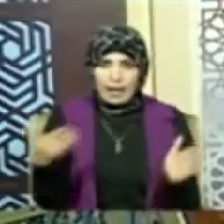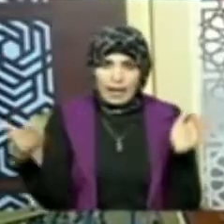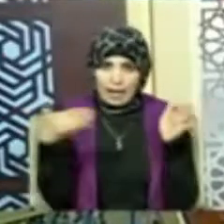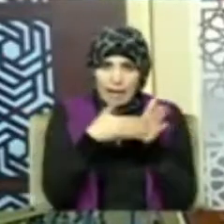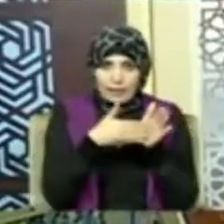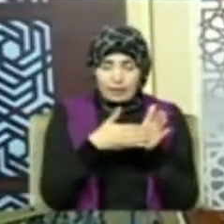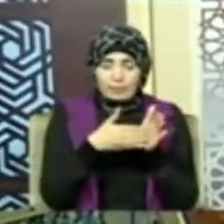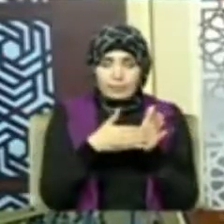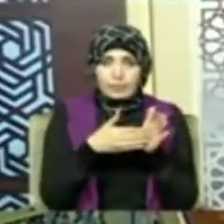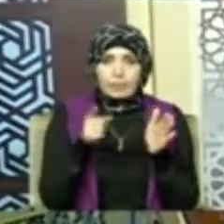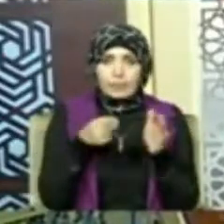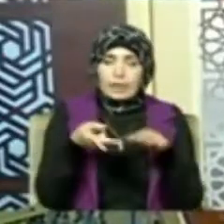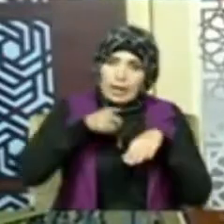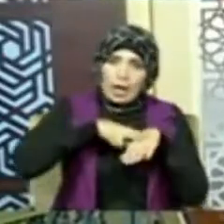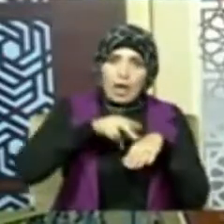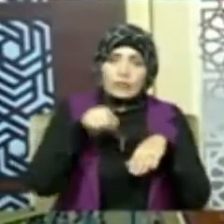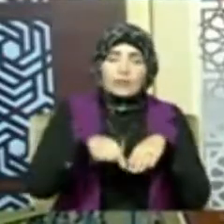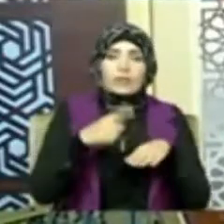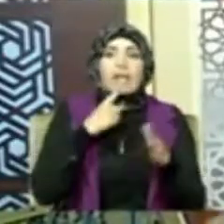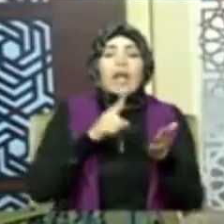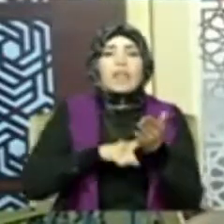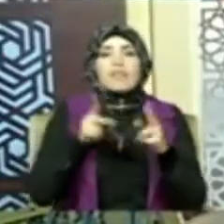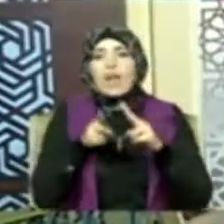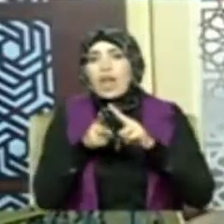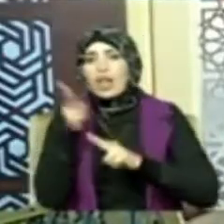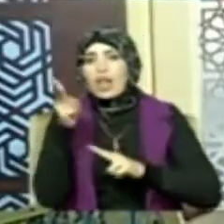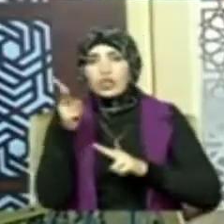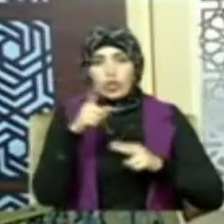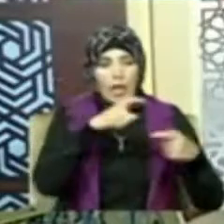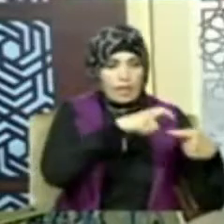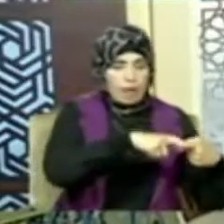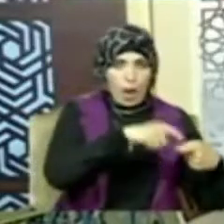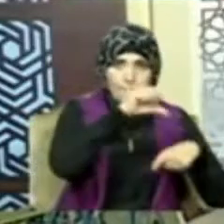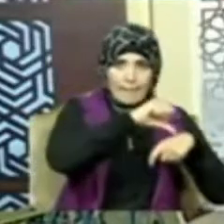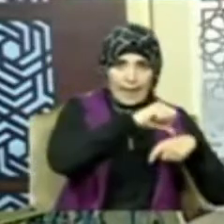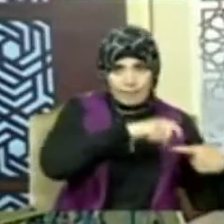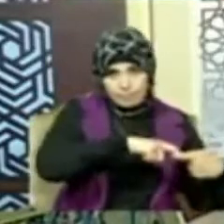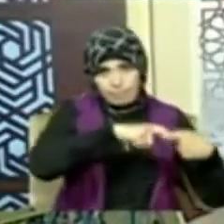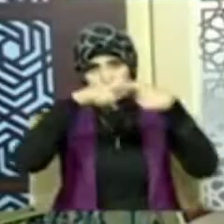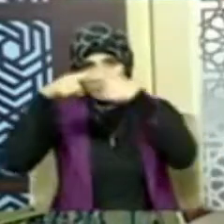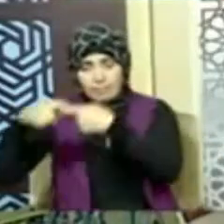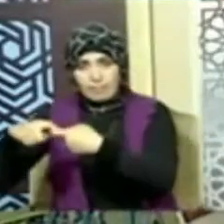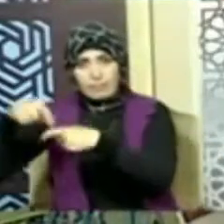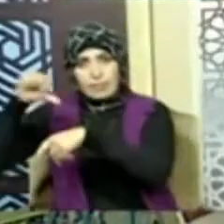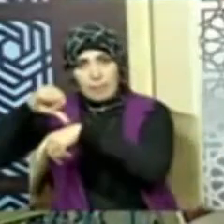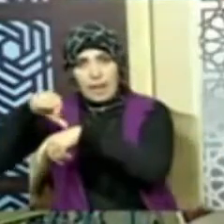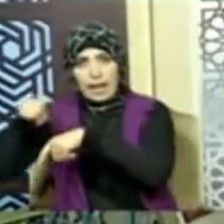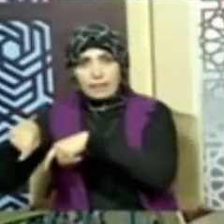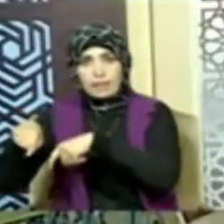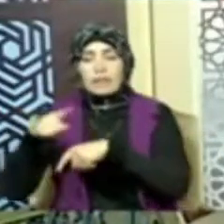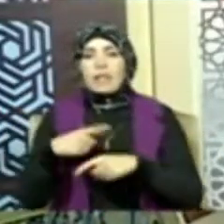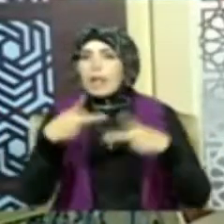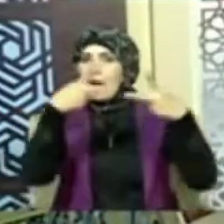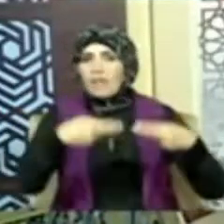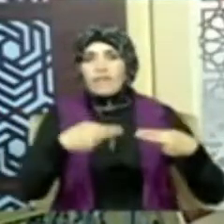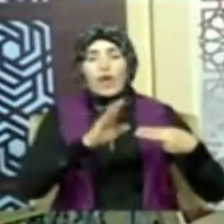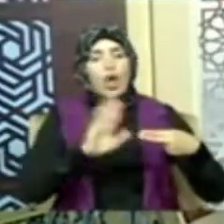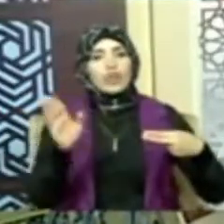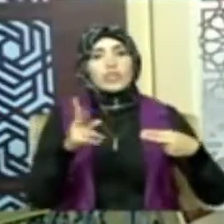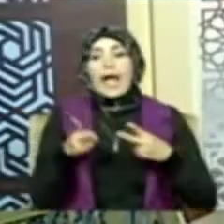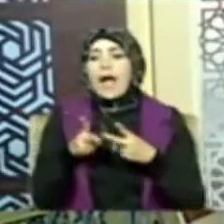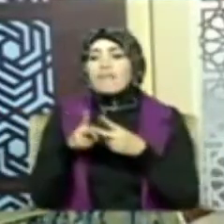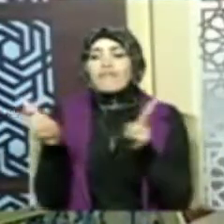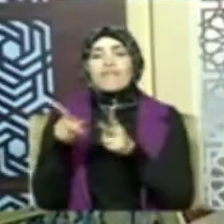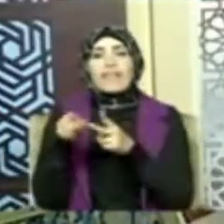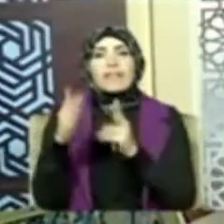أيضاً أن الهجرة بمعنى الانتقال من دار إلى دار قد انتهت بفتح مكة،